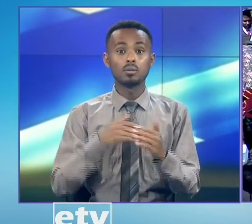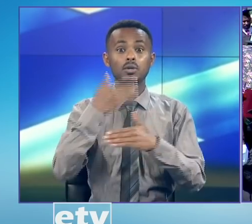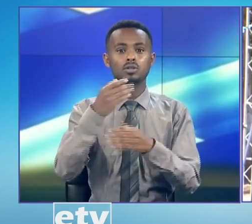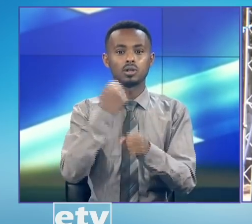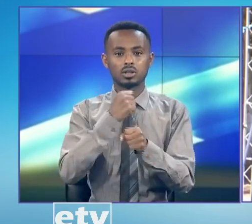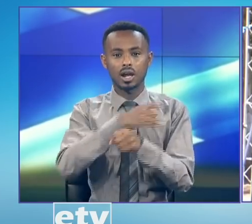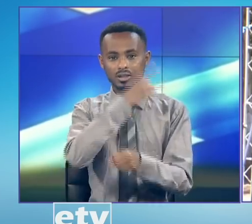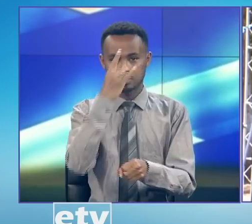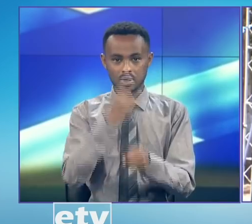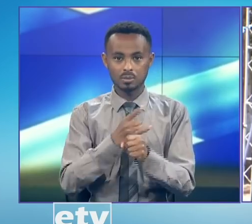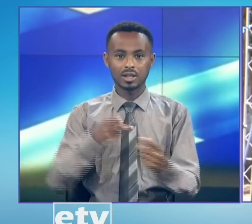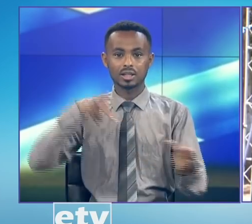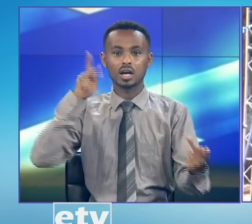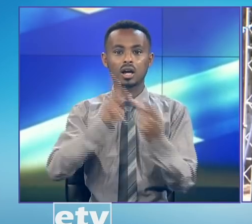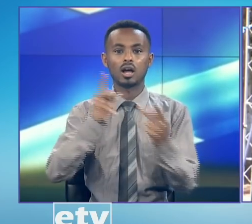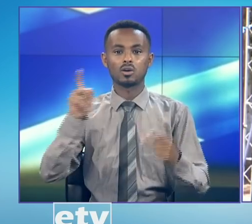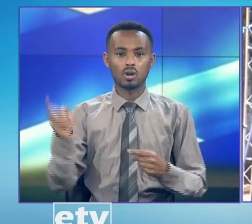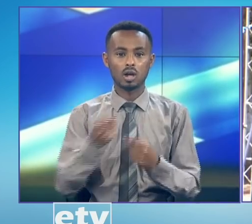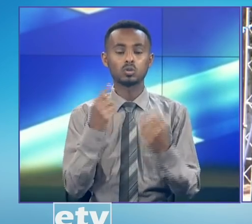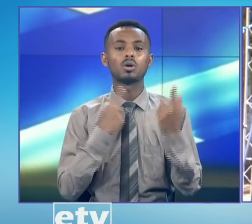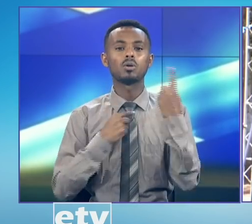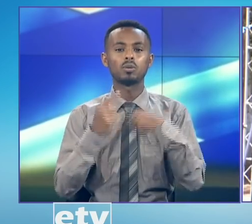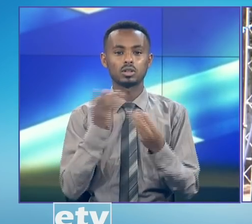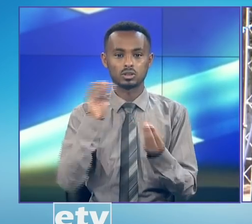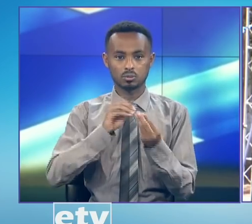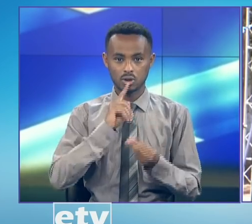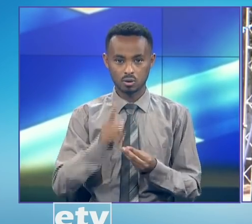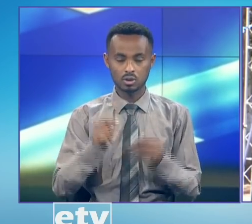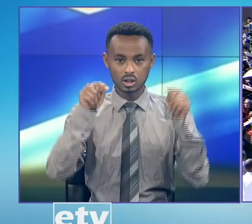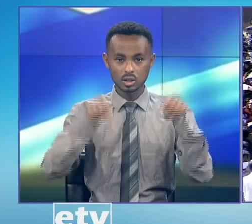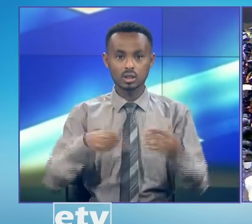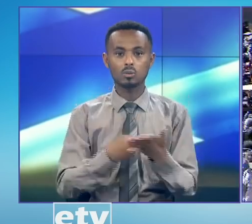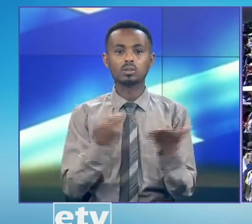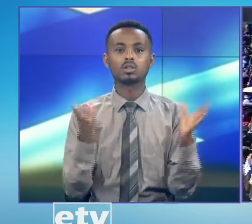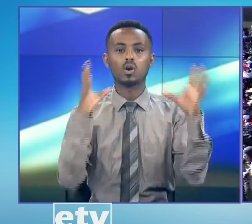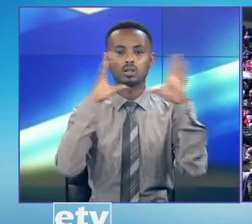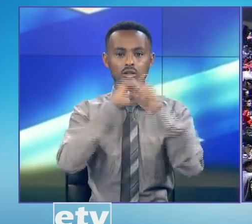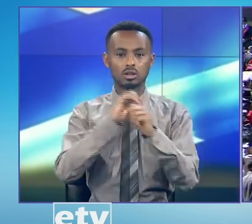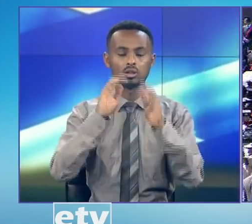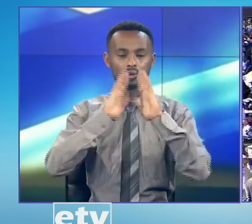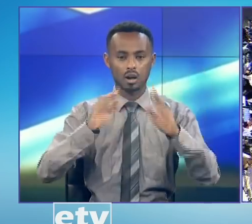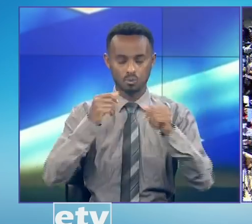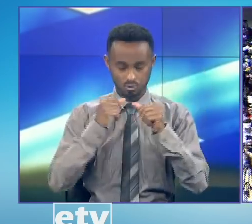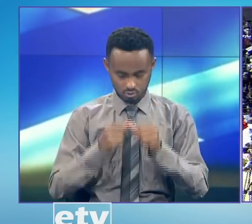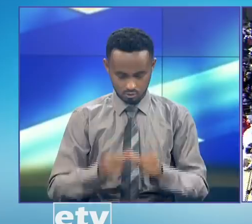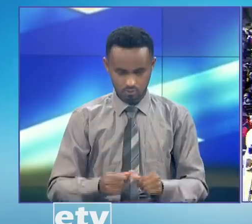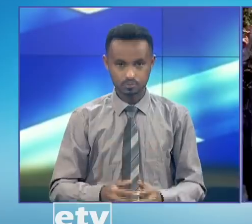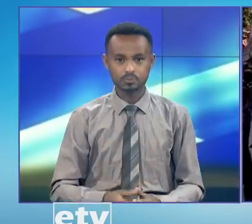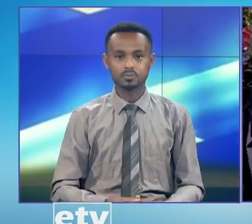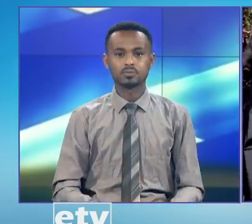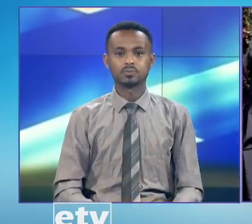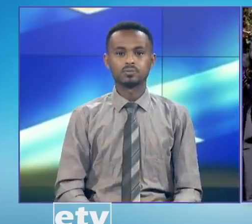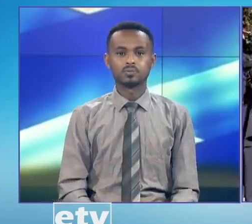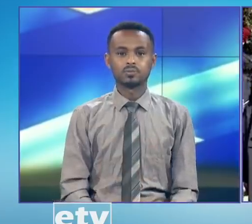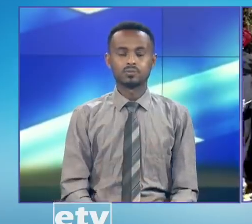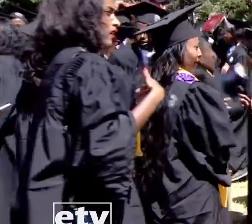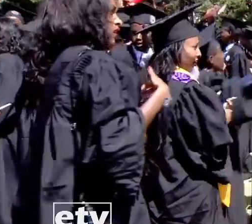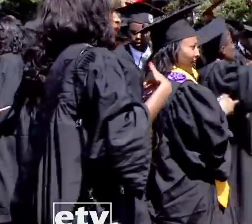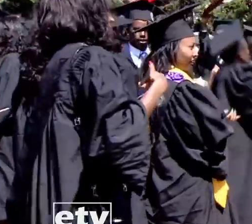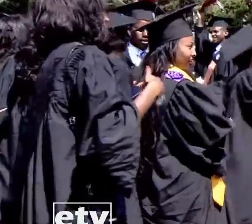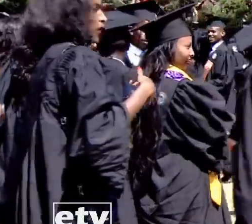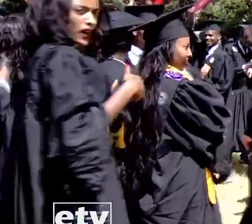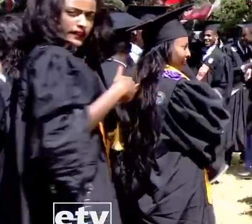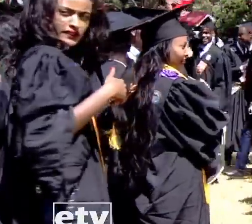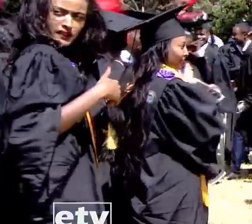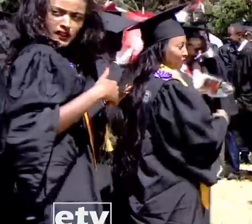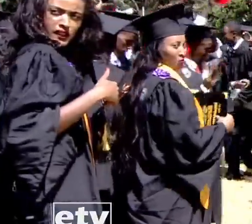የሥራ ዘመንም የተሳካ እንዲሆንላችሁ በመመኘት ጭምር ነው የዛሬውን በዚህ ቋጨን በቸር ሰንብቱ